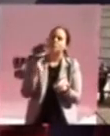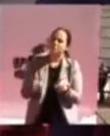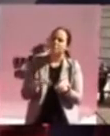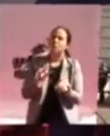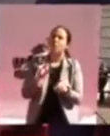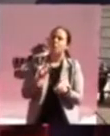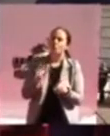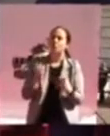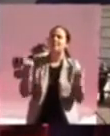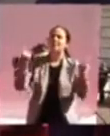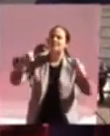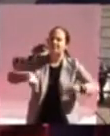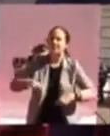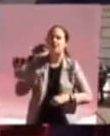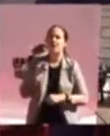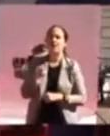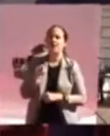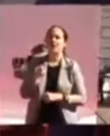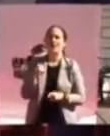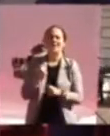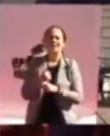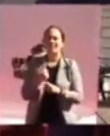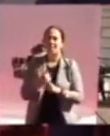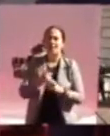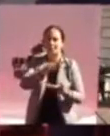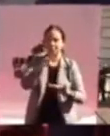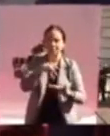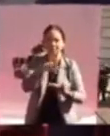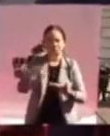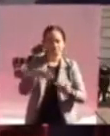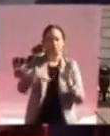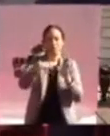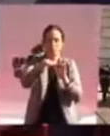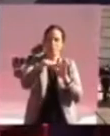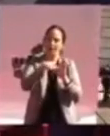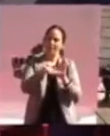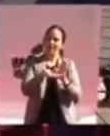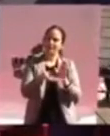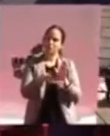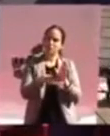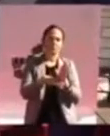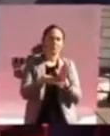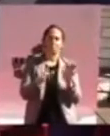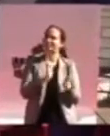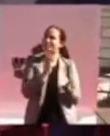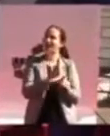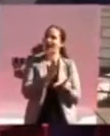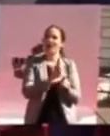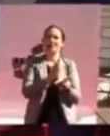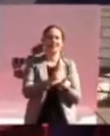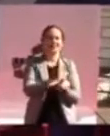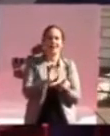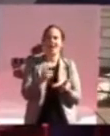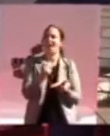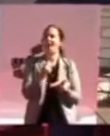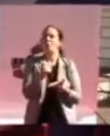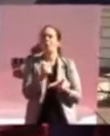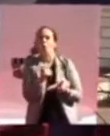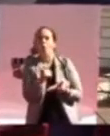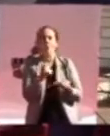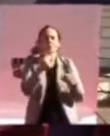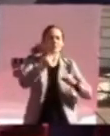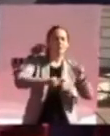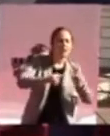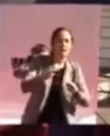il modello di programmazione della spesa sanitaria fatto per silos chiusi e tetti di spesa e costruirne un